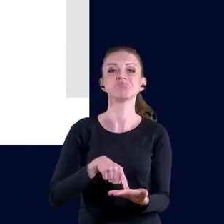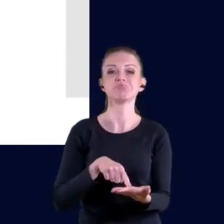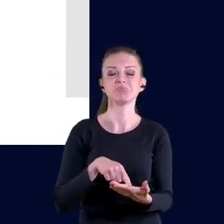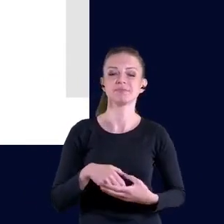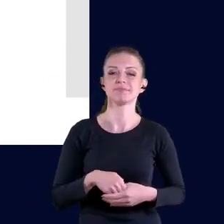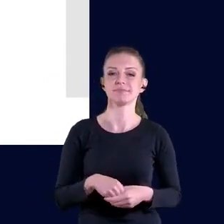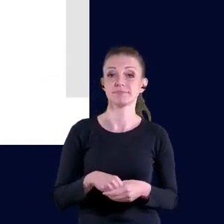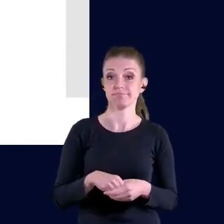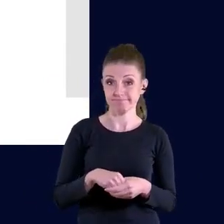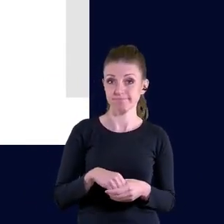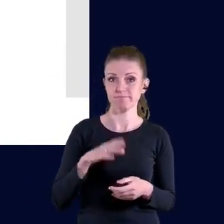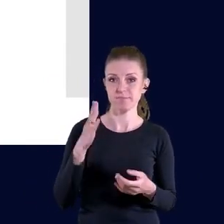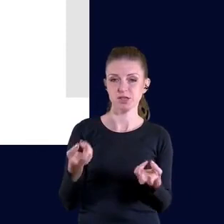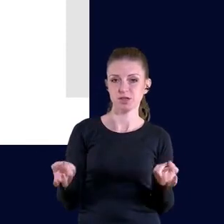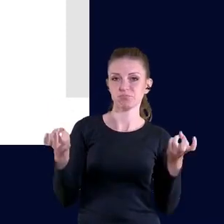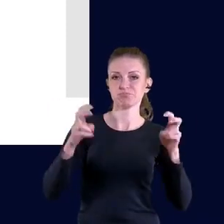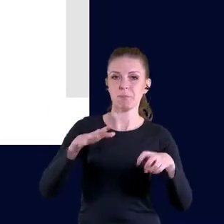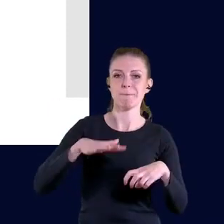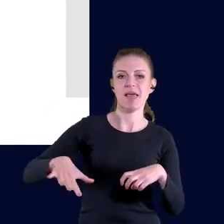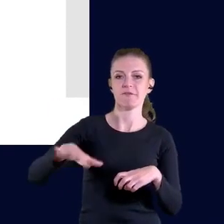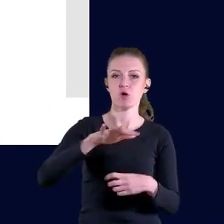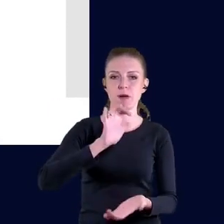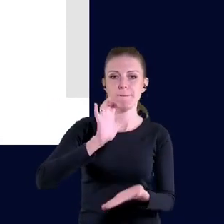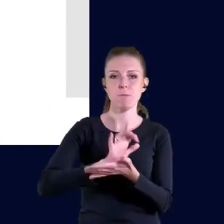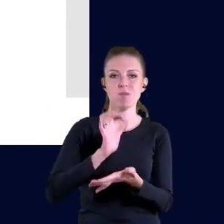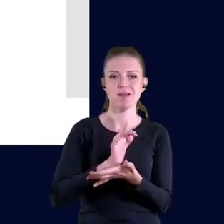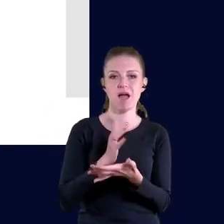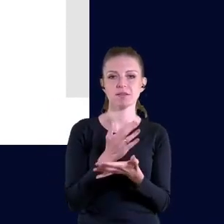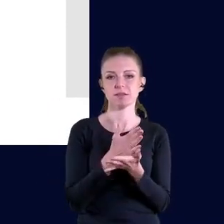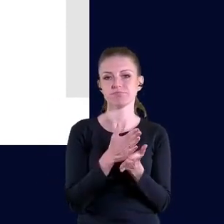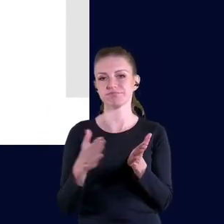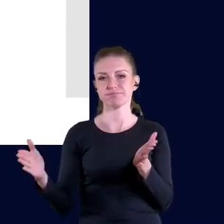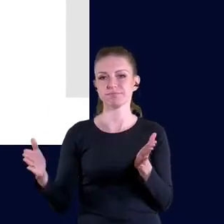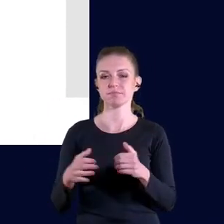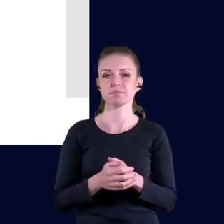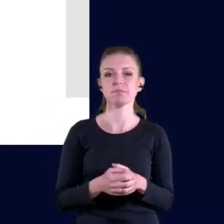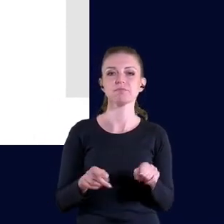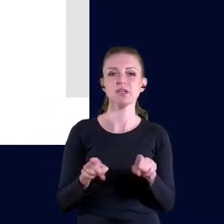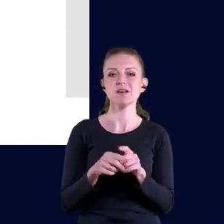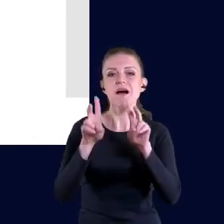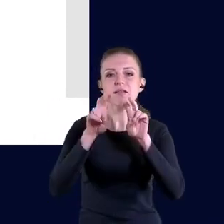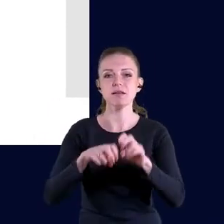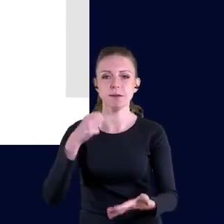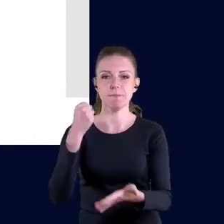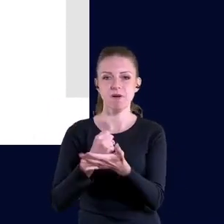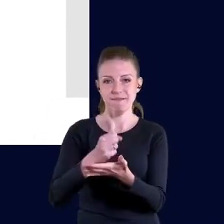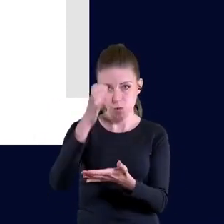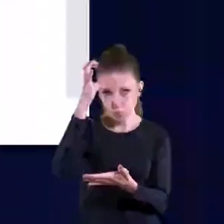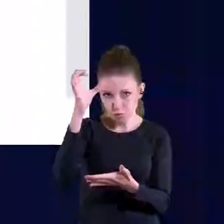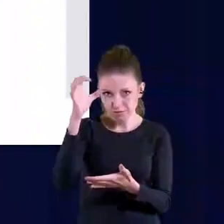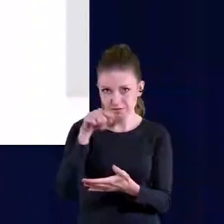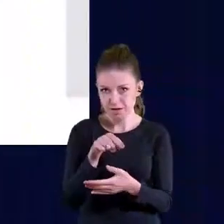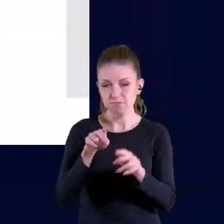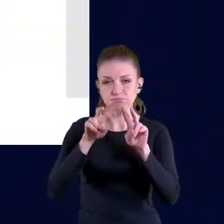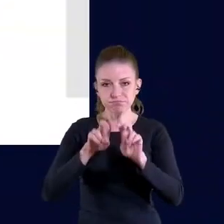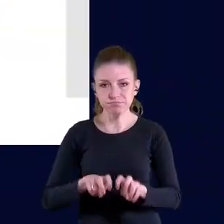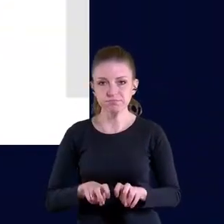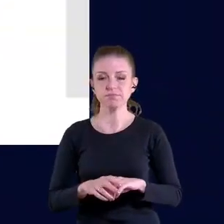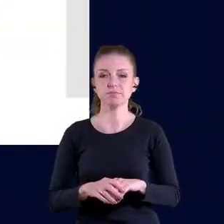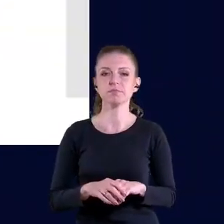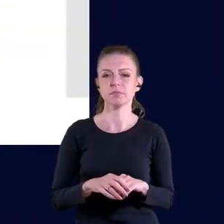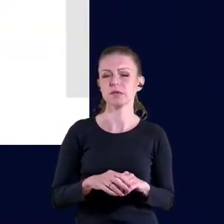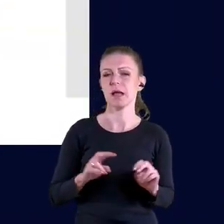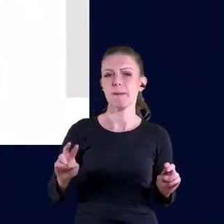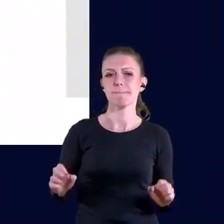jest po utworzeniu platformy publikacji o analizie praw autorskich wszyscy